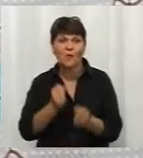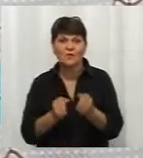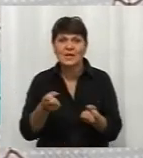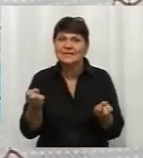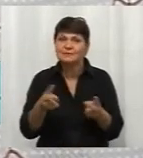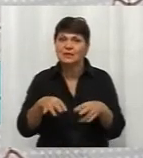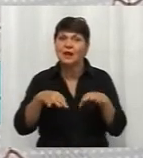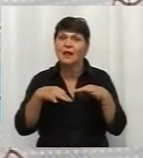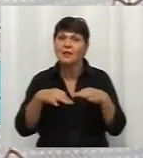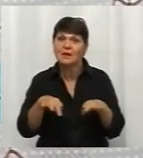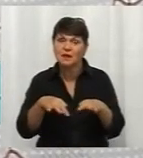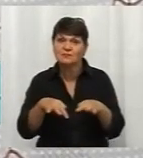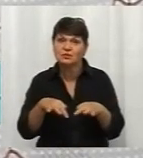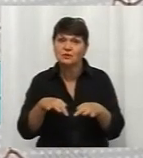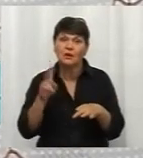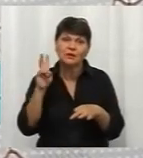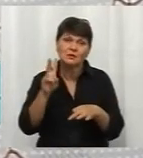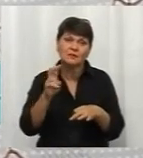спеціальних транспортних засобів,